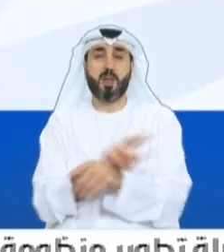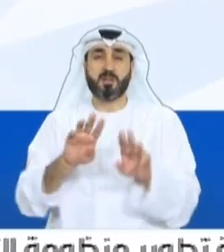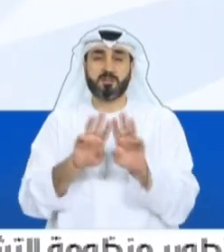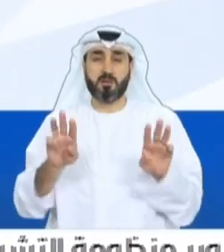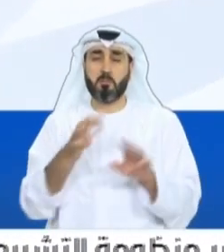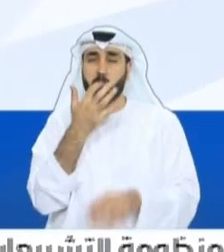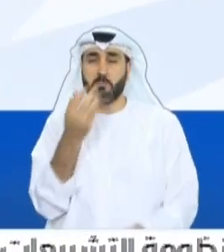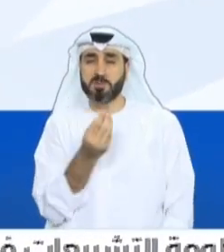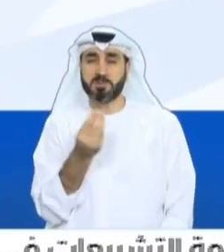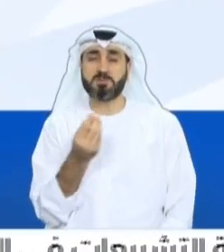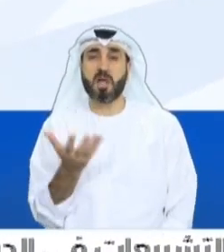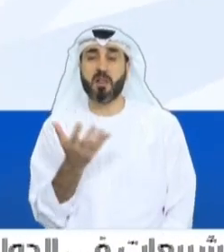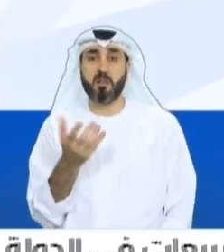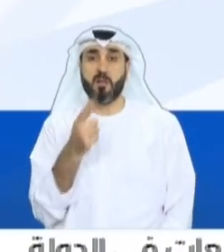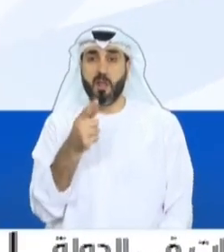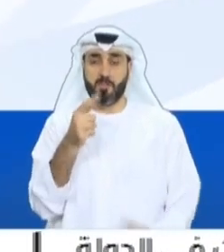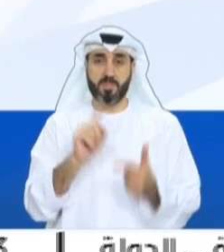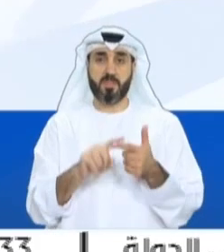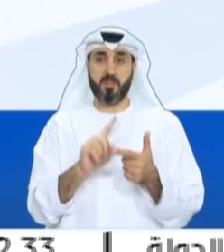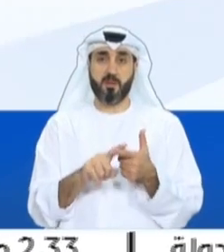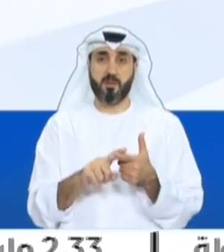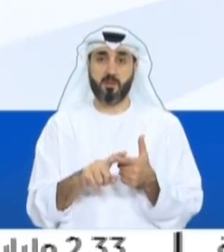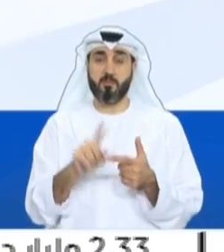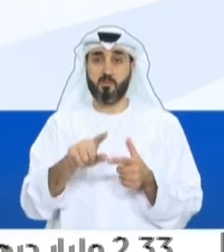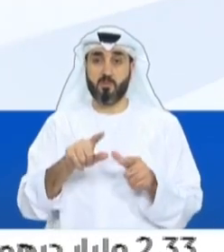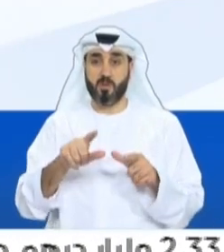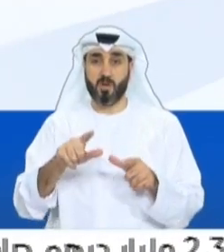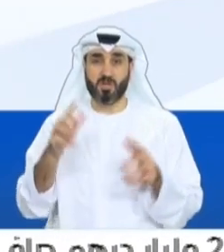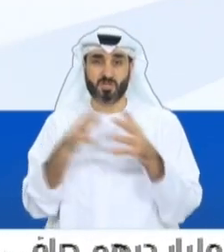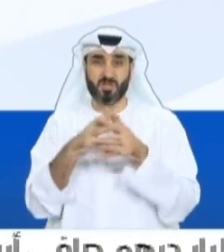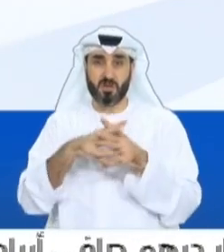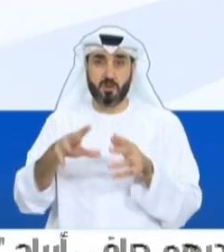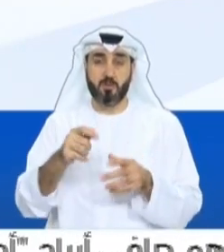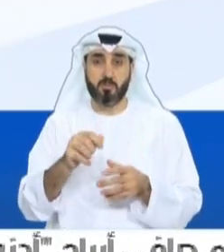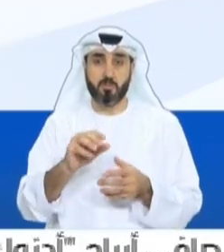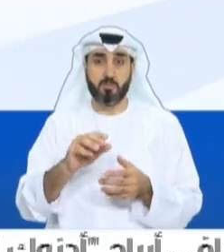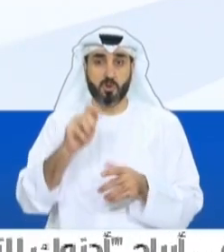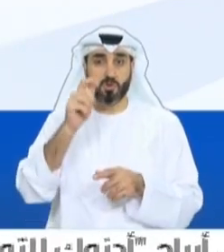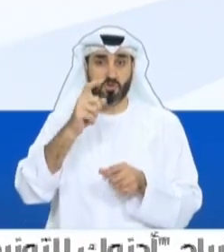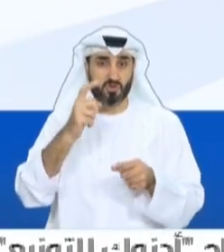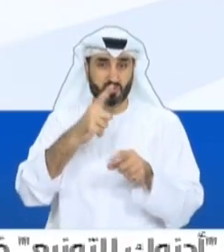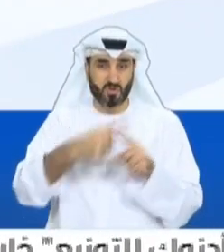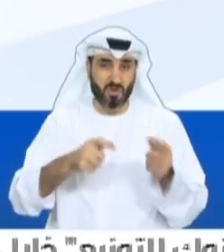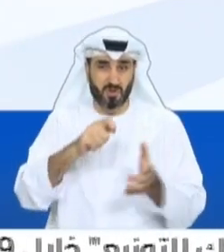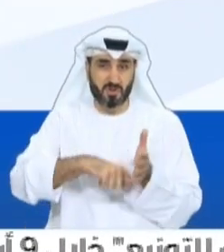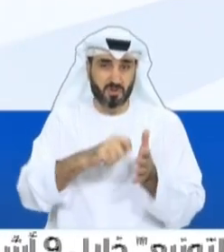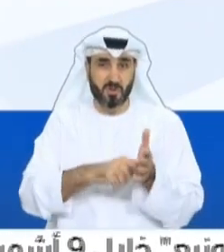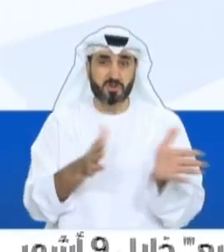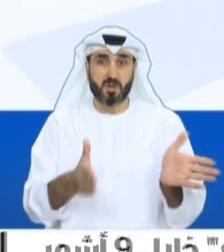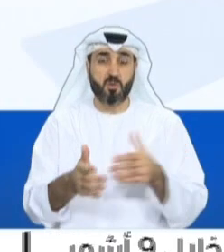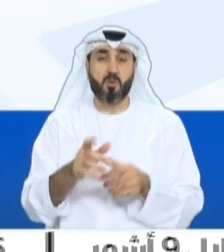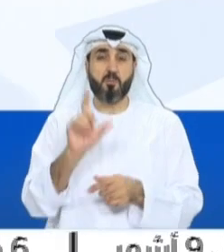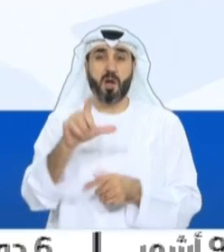جدا بسيطة وسهلة. رقم اثنين، ممكن المنشأة تسترجع قيمة مبلغ الاشتراك اللي هو خاص في صندوق المعاشات أو